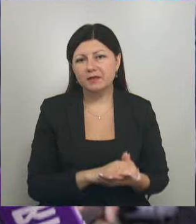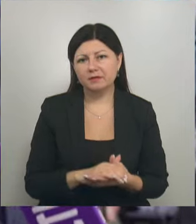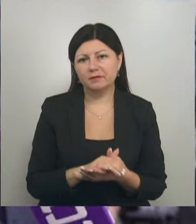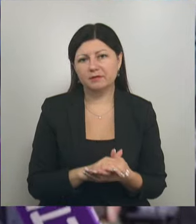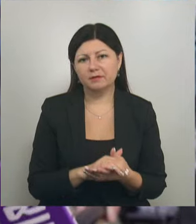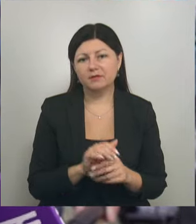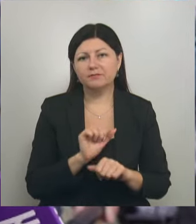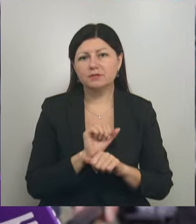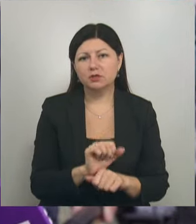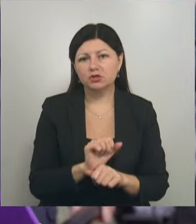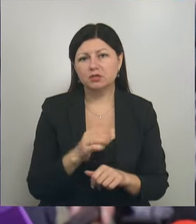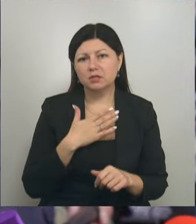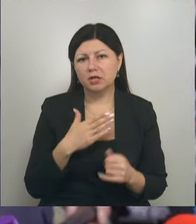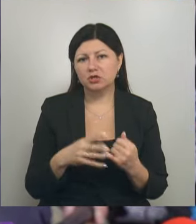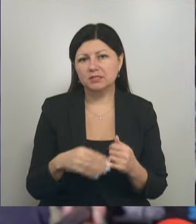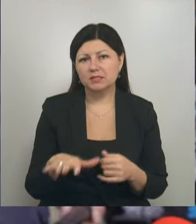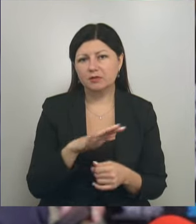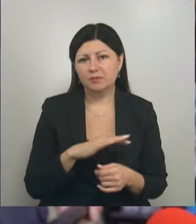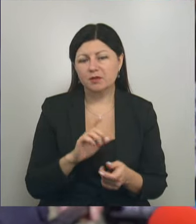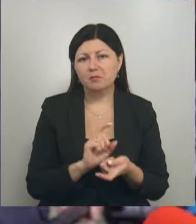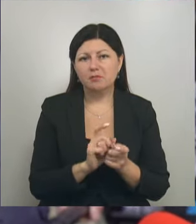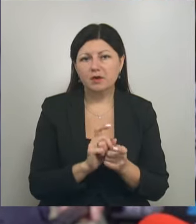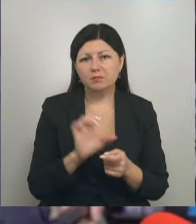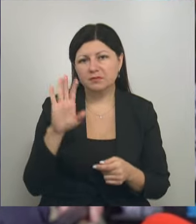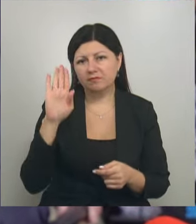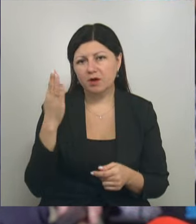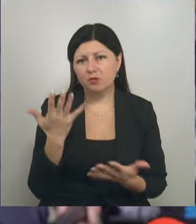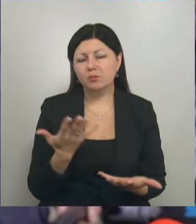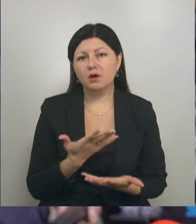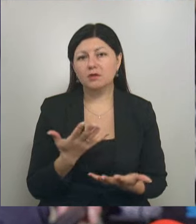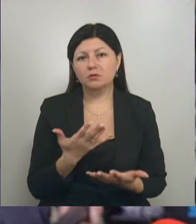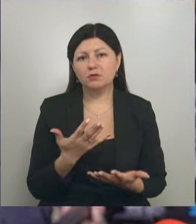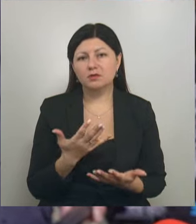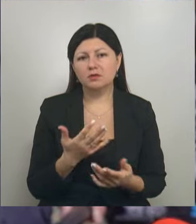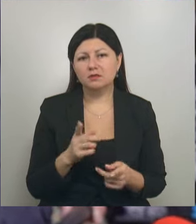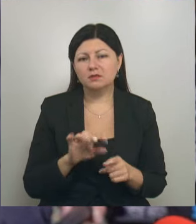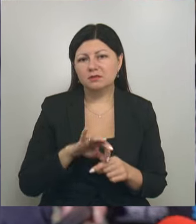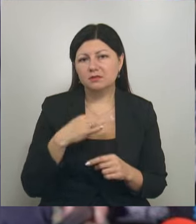единение в защите нашей земли, единение борьбы с врагом, который цинично